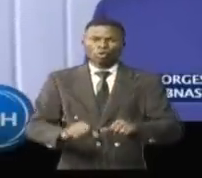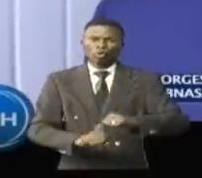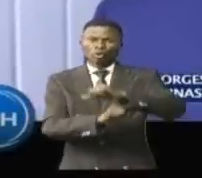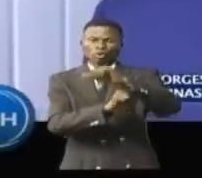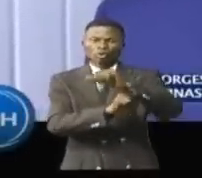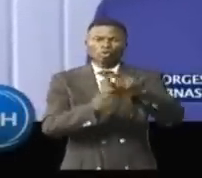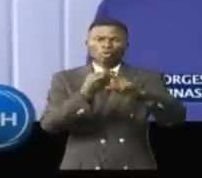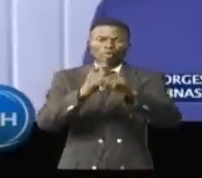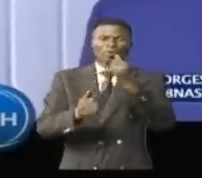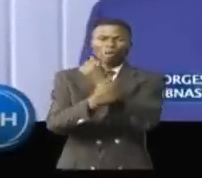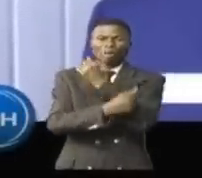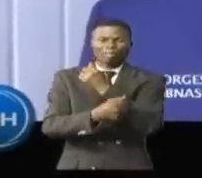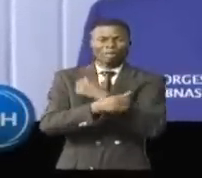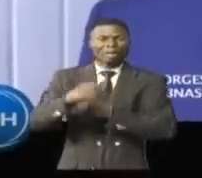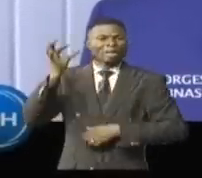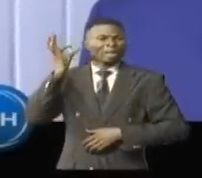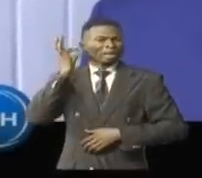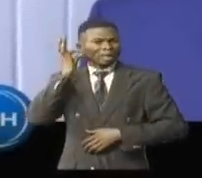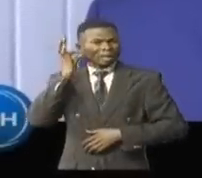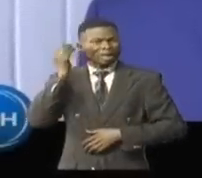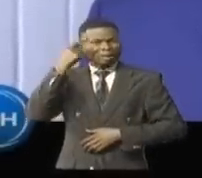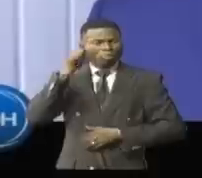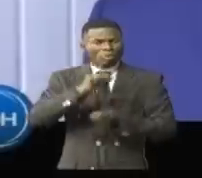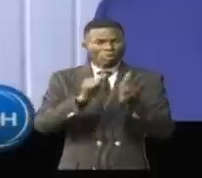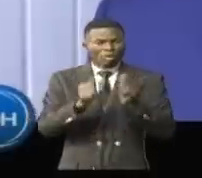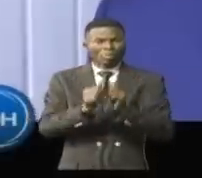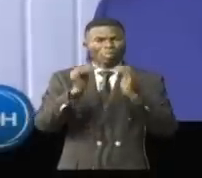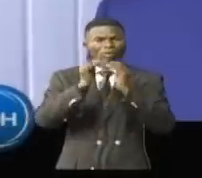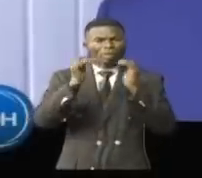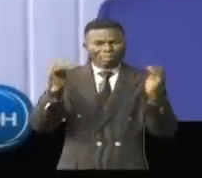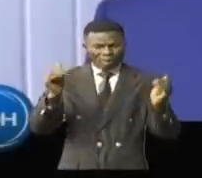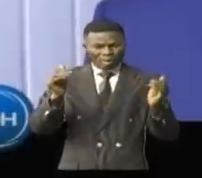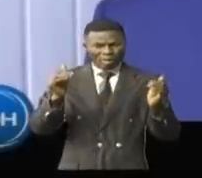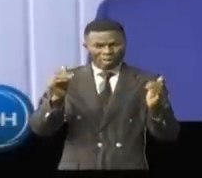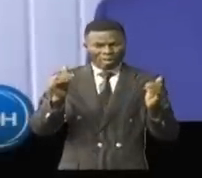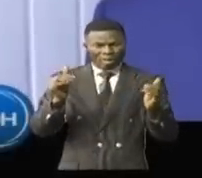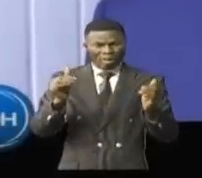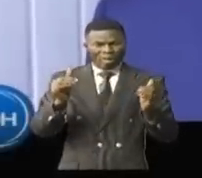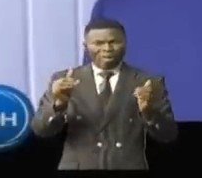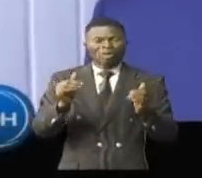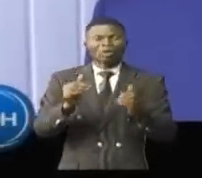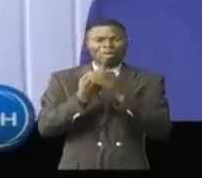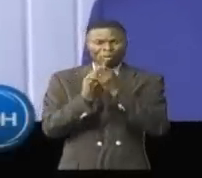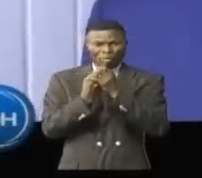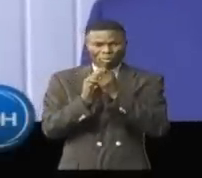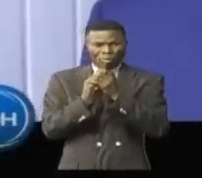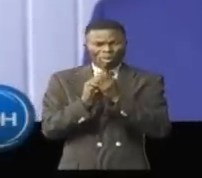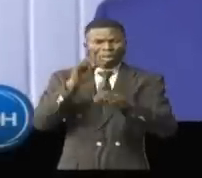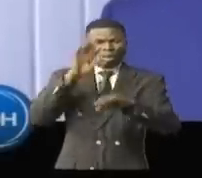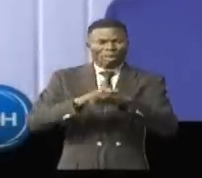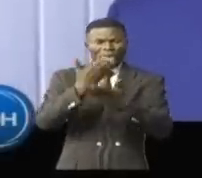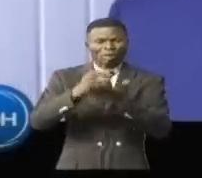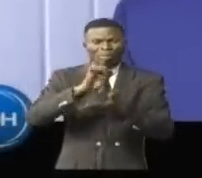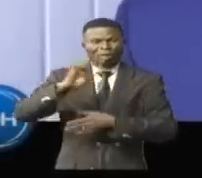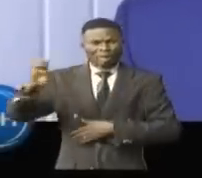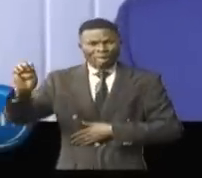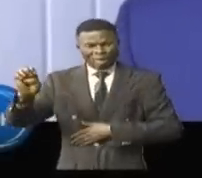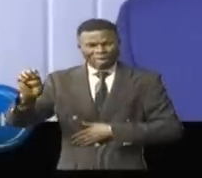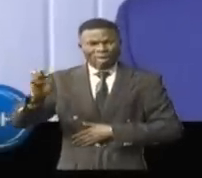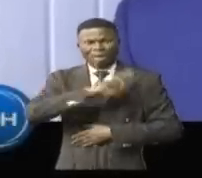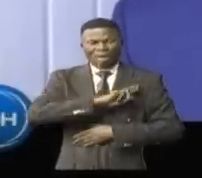Kenya sur le processus de paix qui est en cours au niveau de la partie est orientale de la